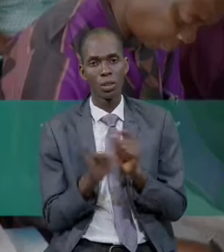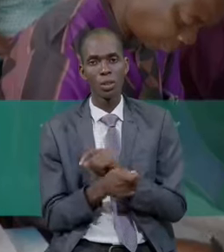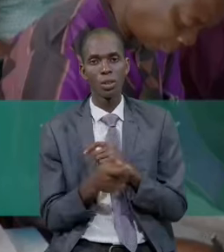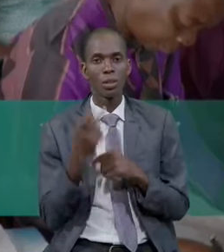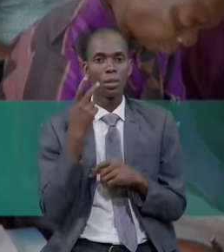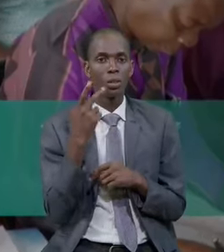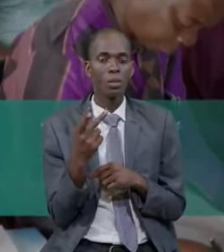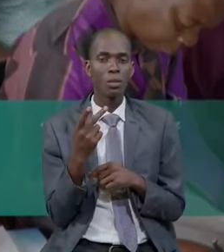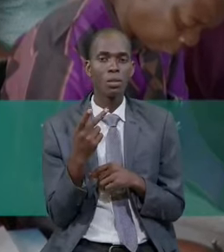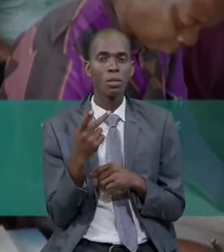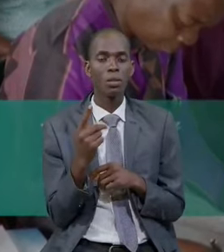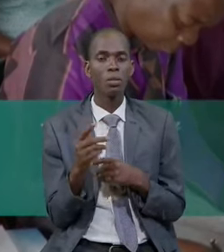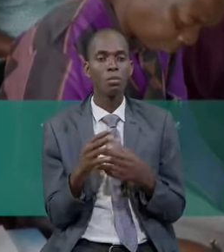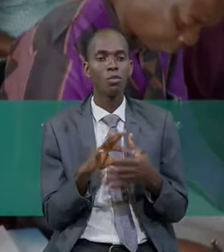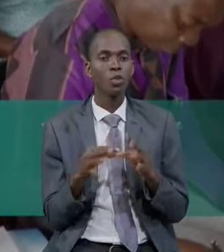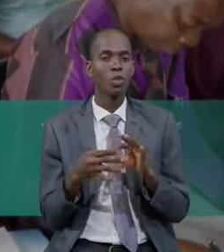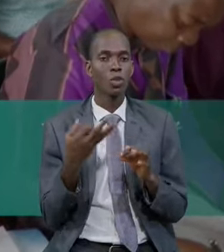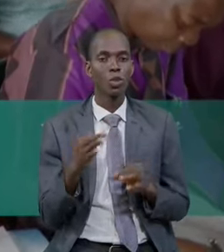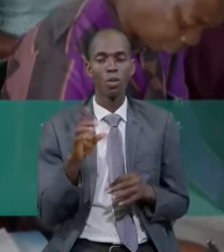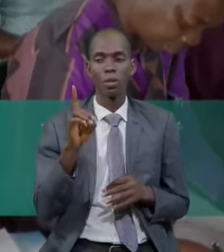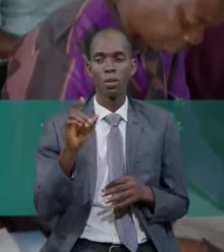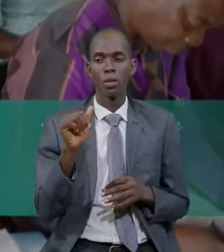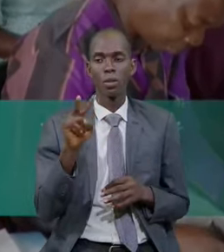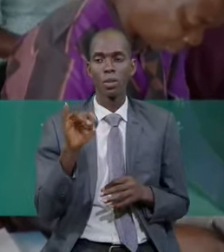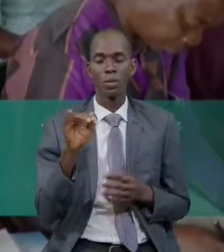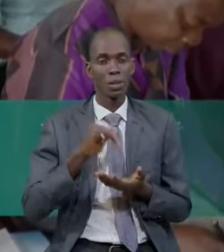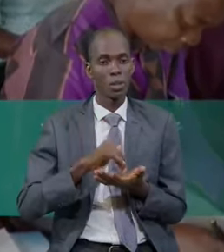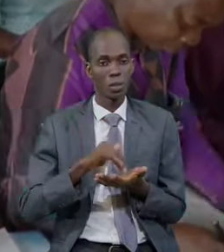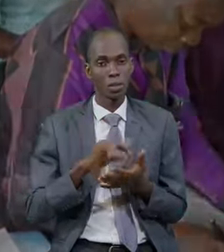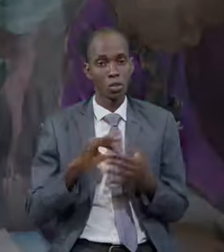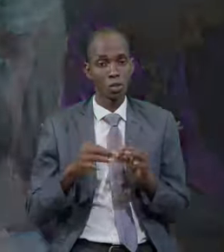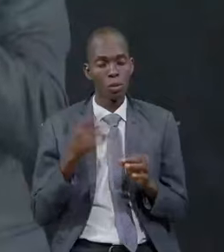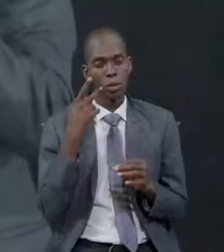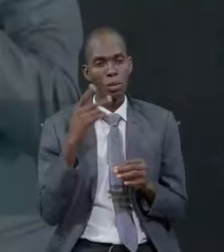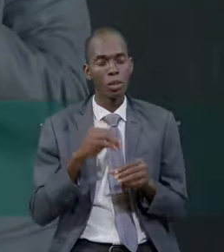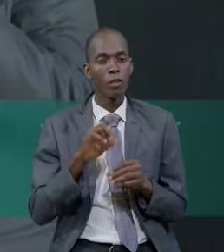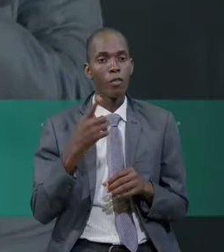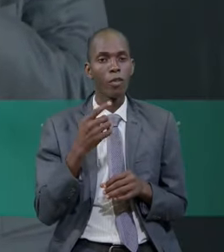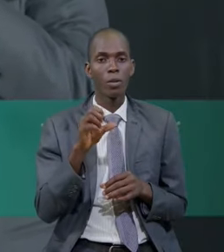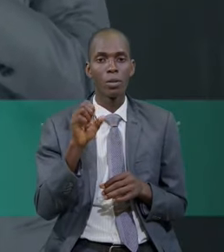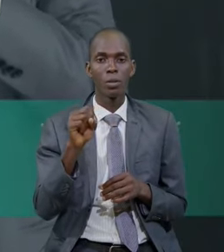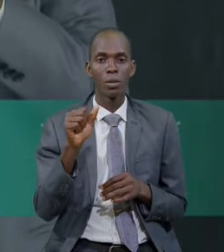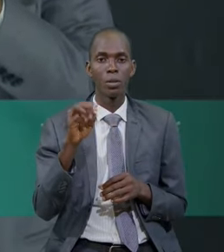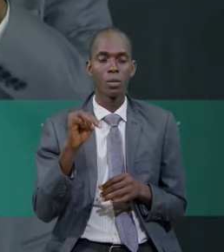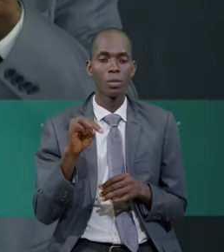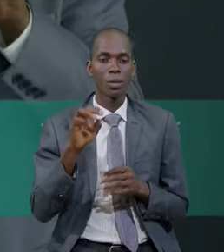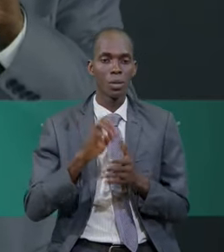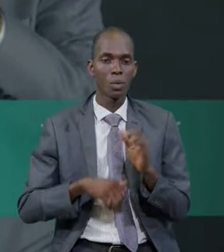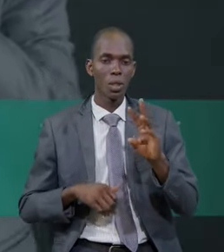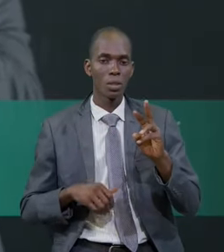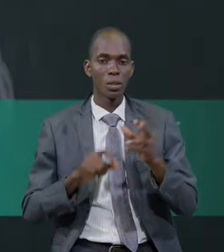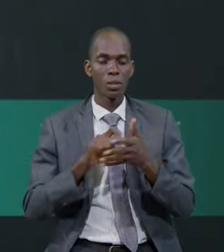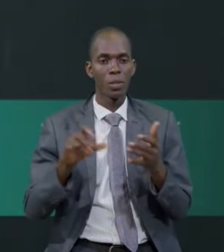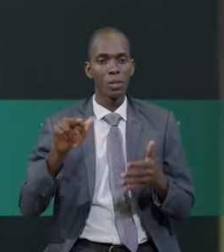Voyons dans le cas de David, revenons à David en 1 Samuel, chapitre 16, verset 13.